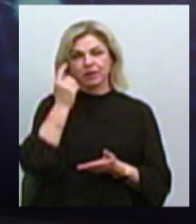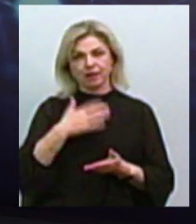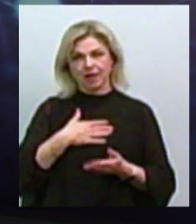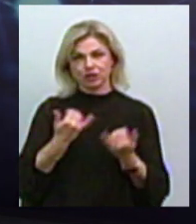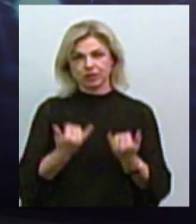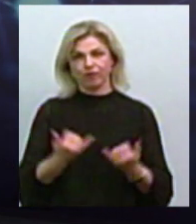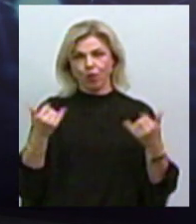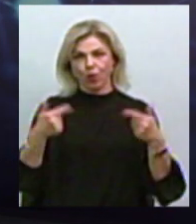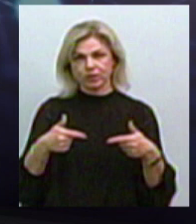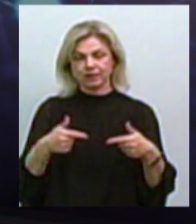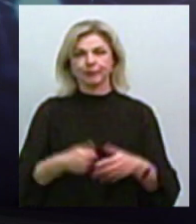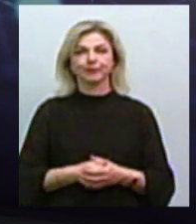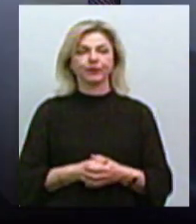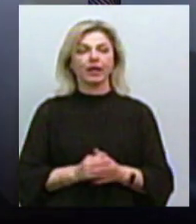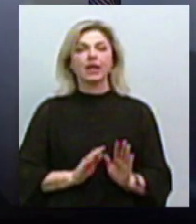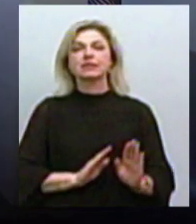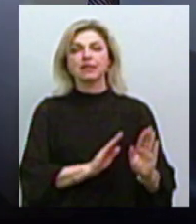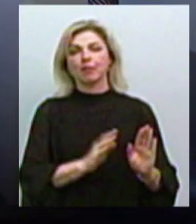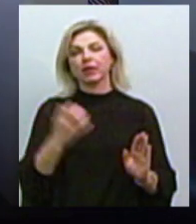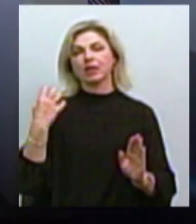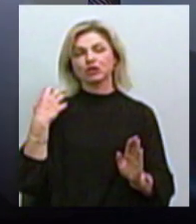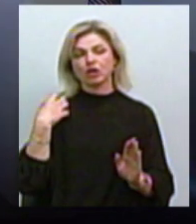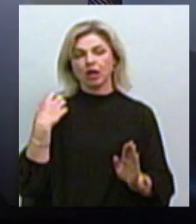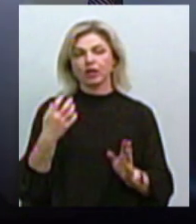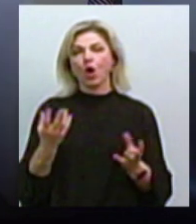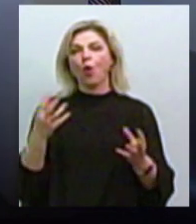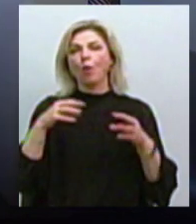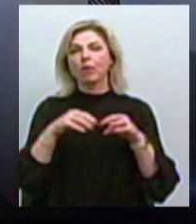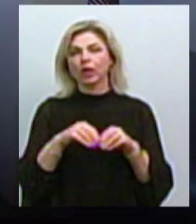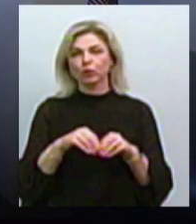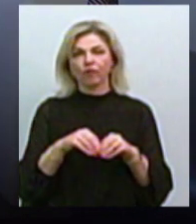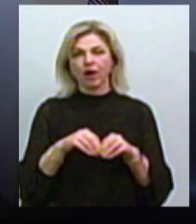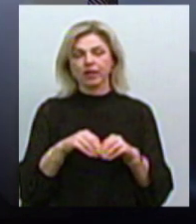гостей. В студії заступник начальника відділу комплектування